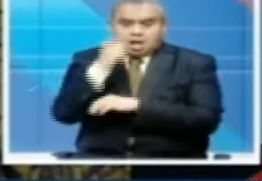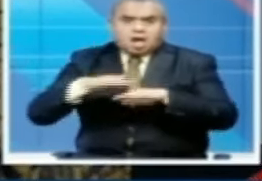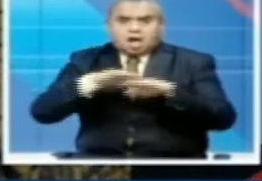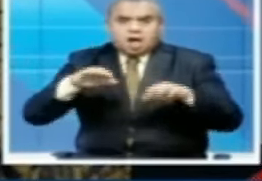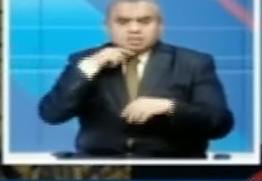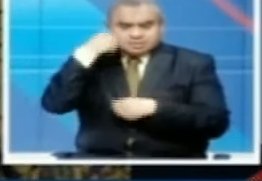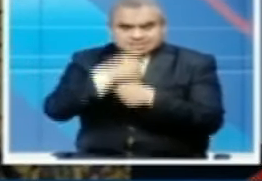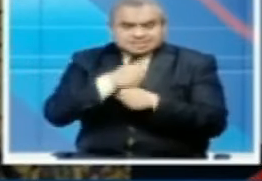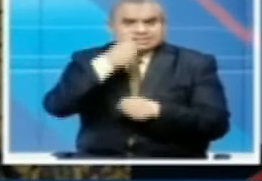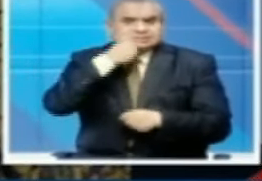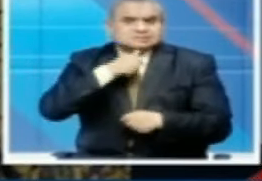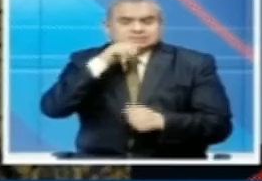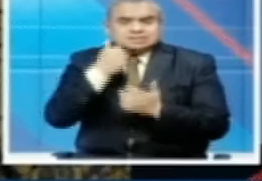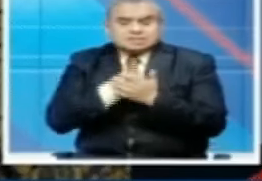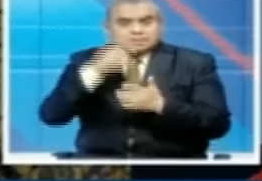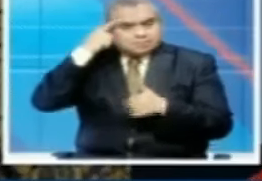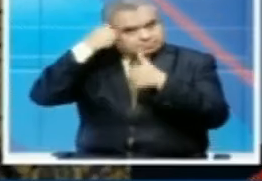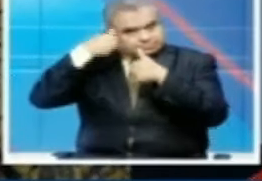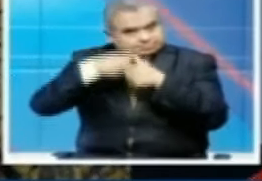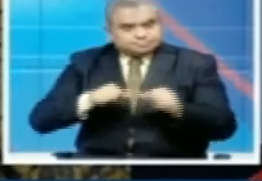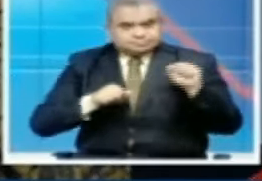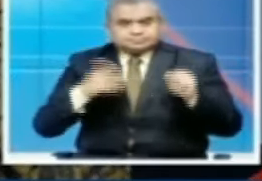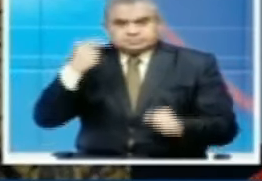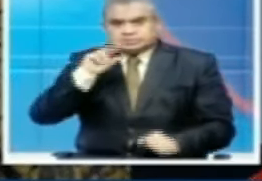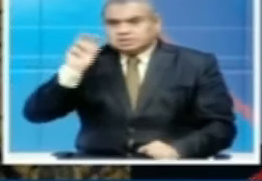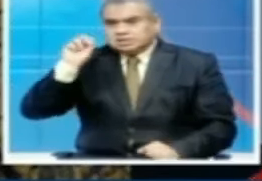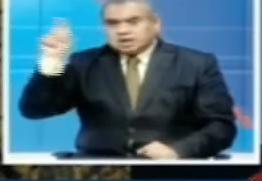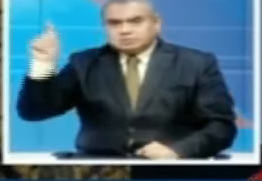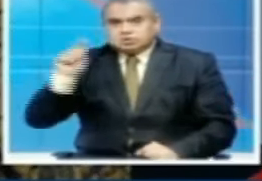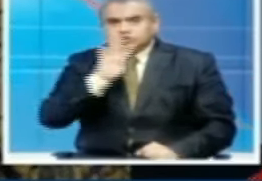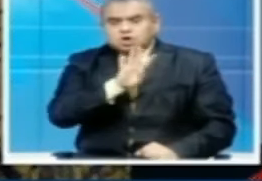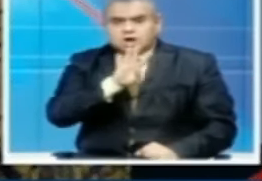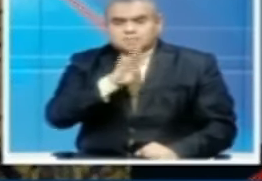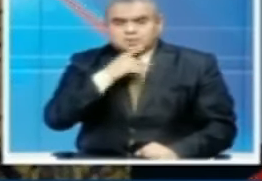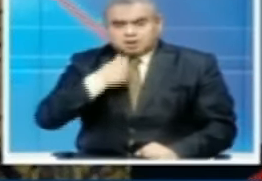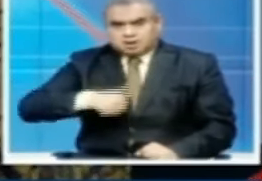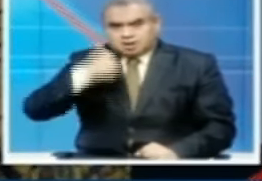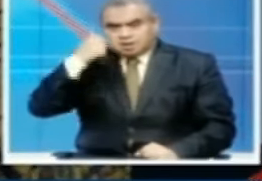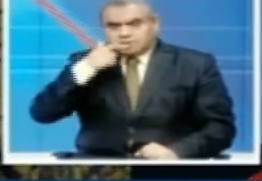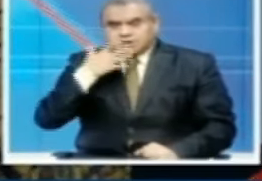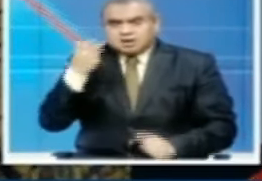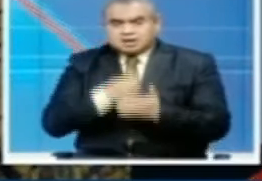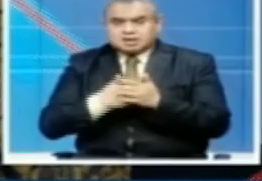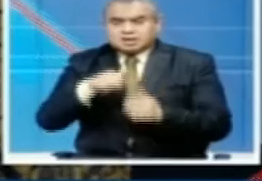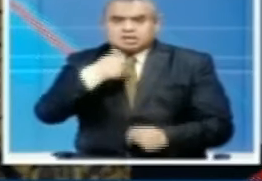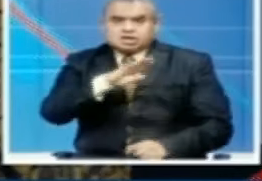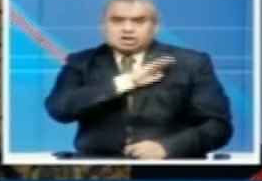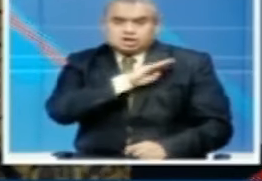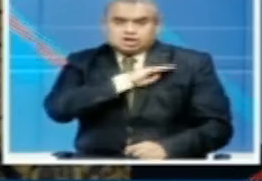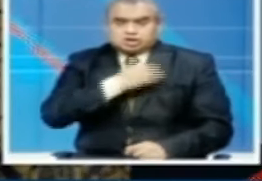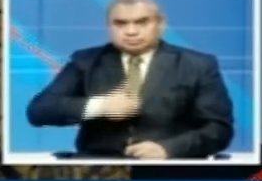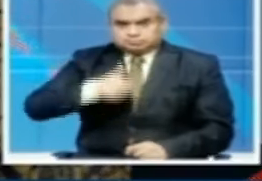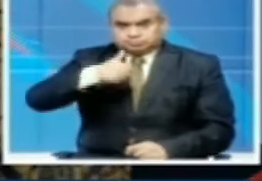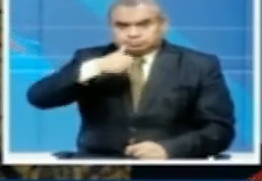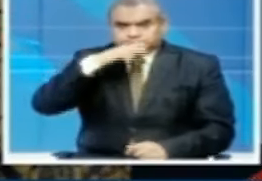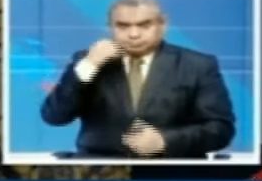هو الذي يحفظ القضية. 25 أبريل نموذج جاهبة على فكرة القوى العسكرية اللي